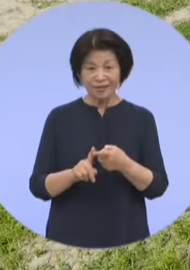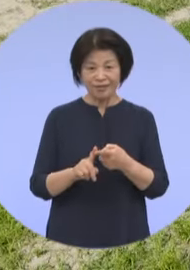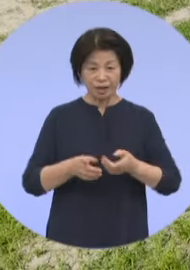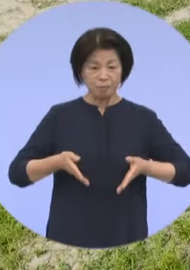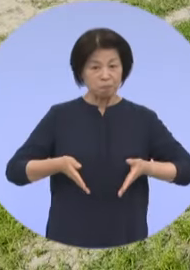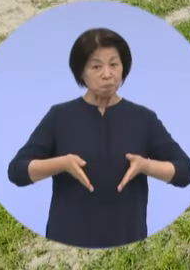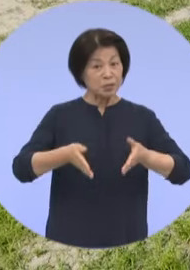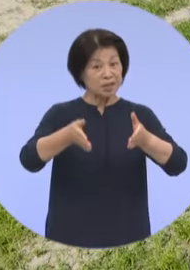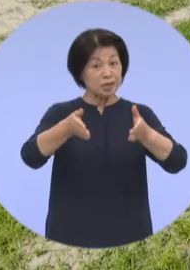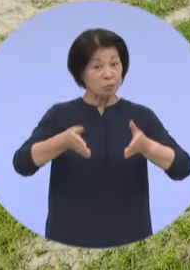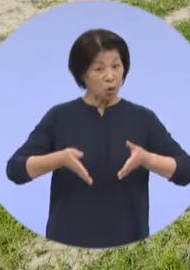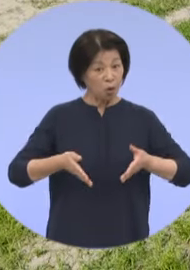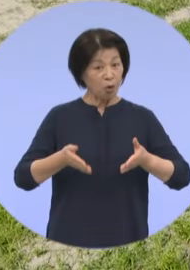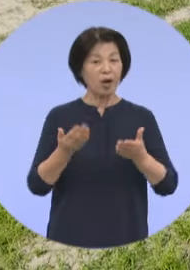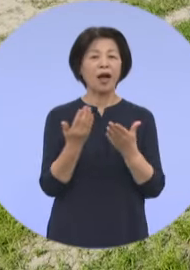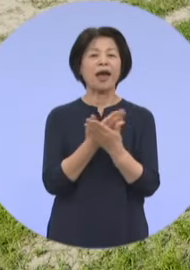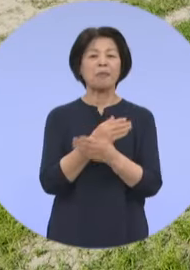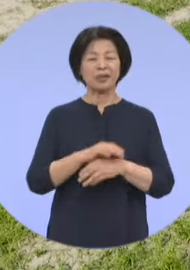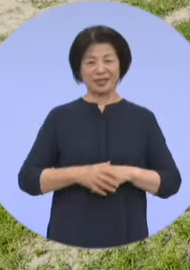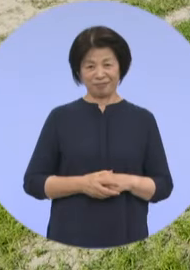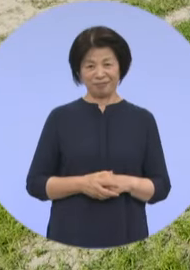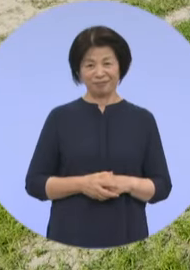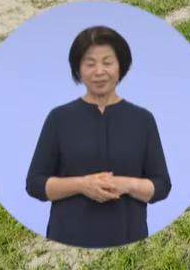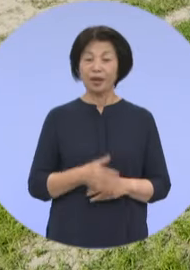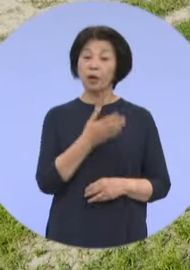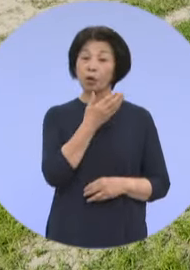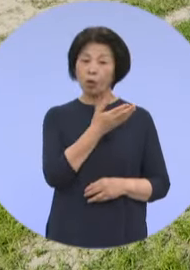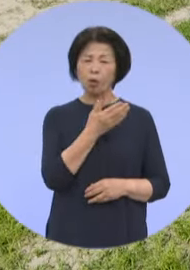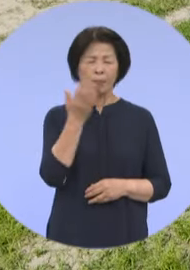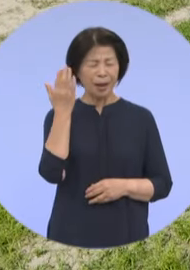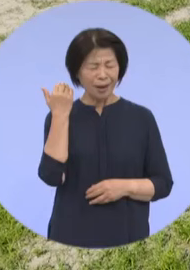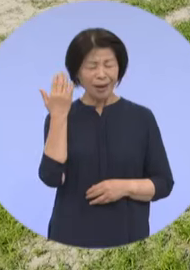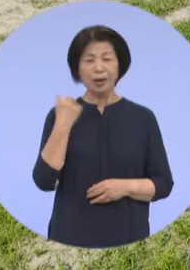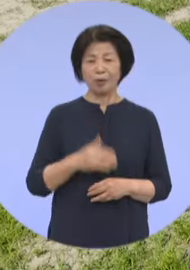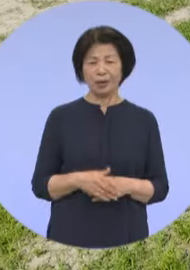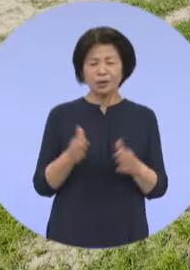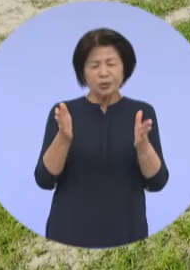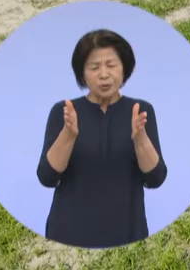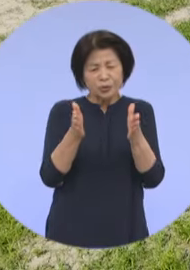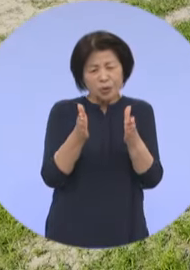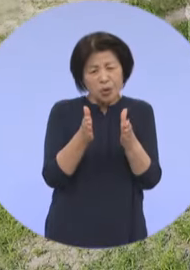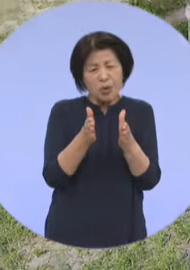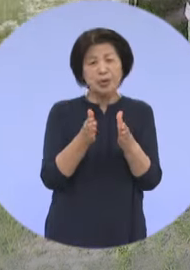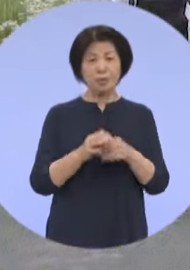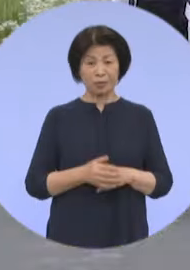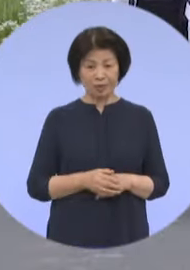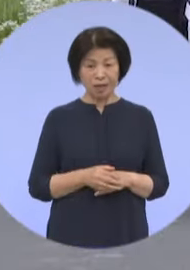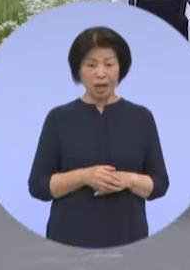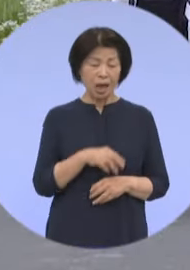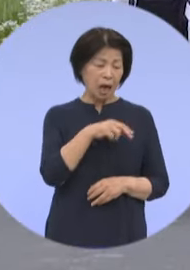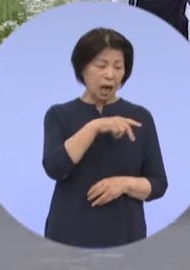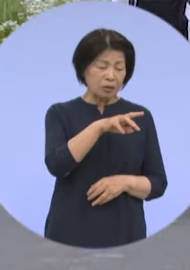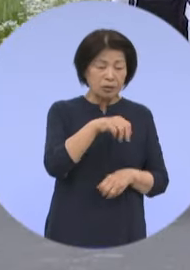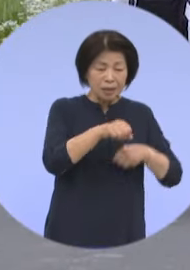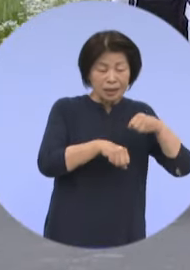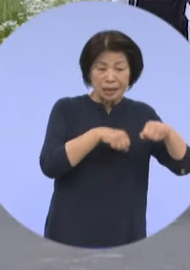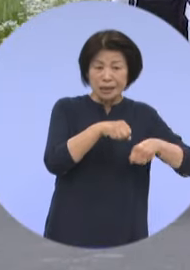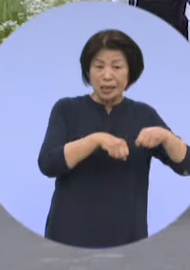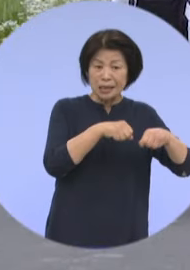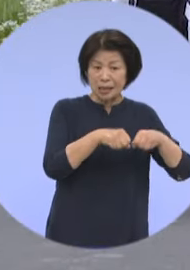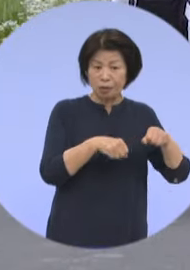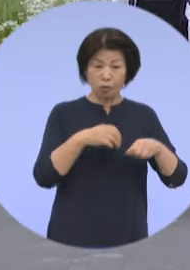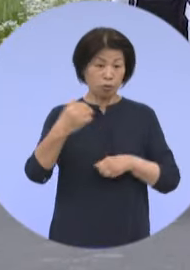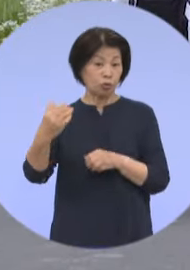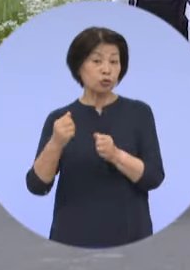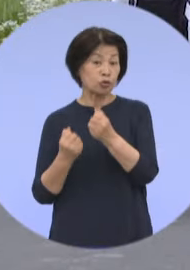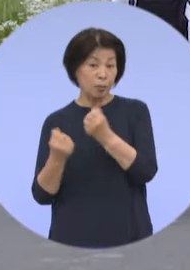JR 長森駅へ南北に接続する市道について一部区間は幅が狭く歩行者や自転車と車がすれ違いできる状